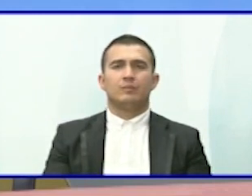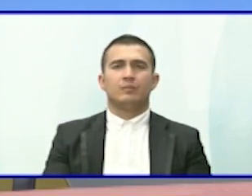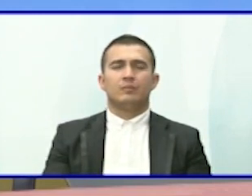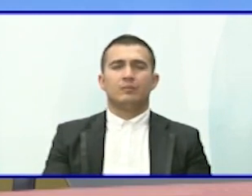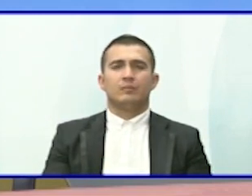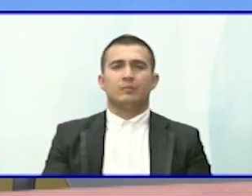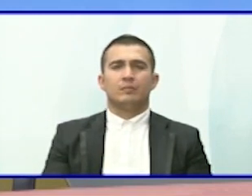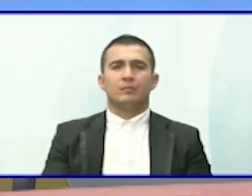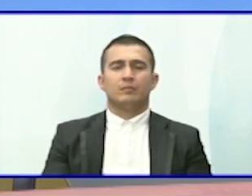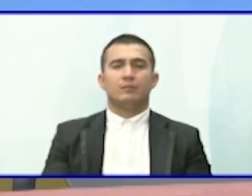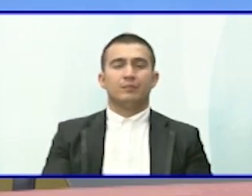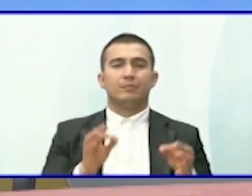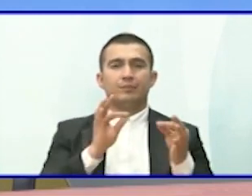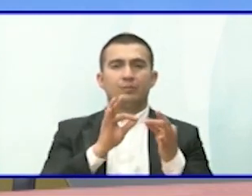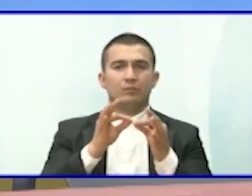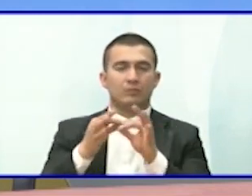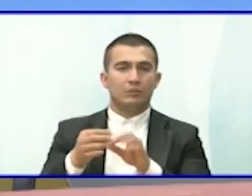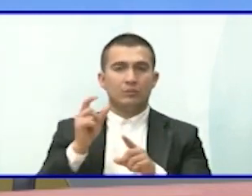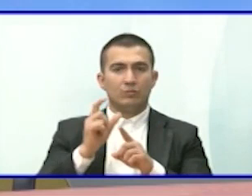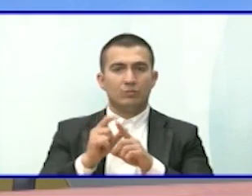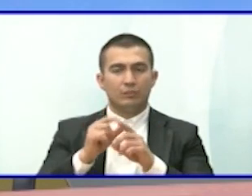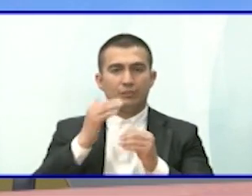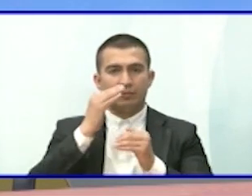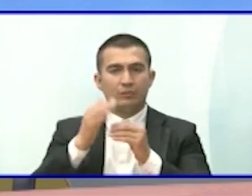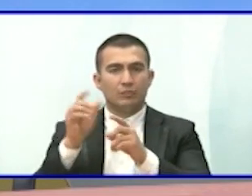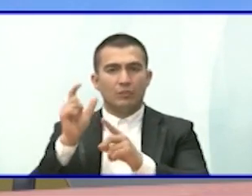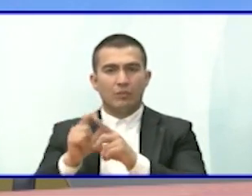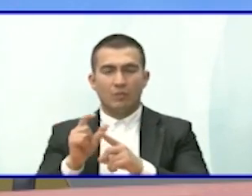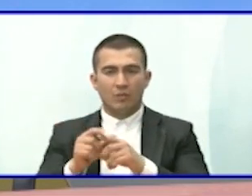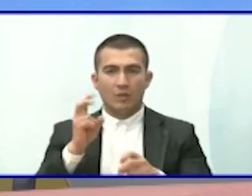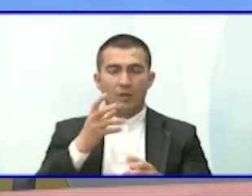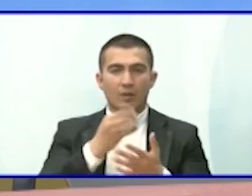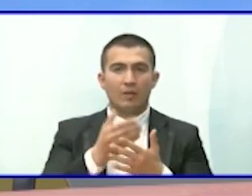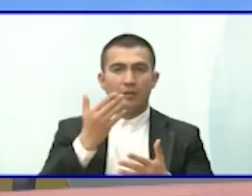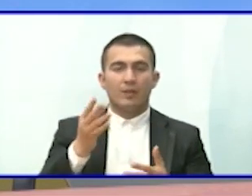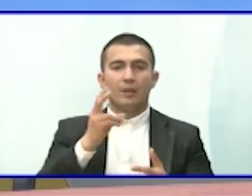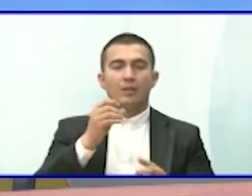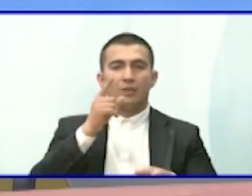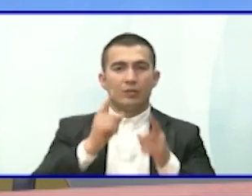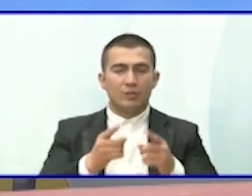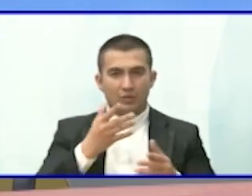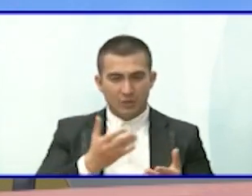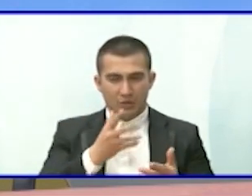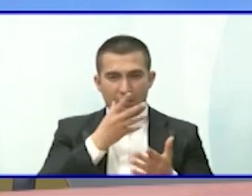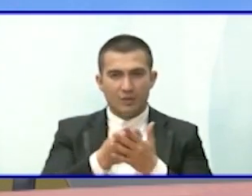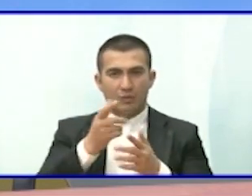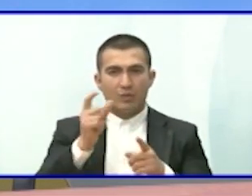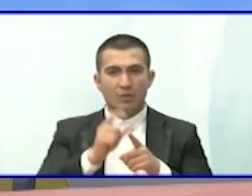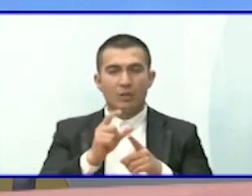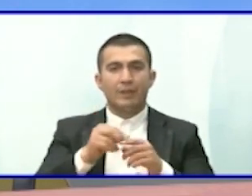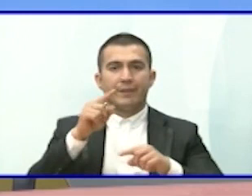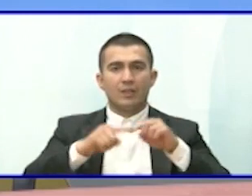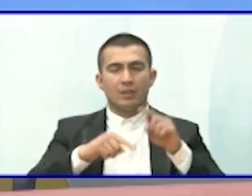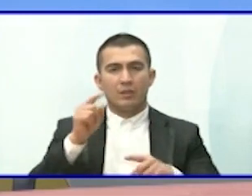в предложении подлежащее именительный падеж винительный падеж родительный